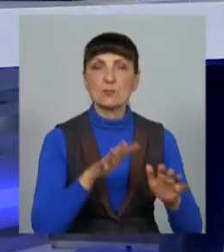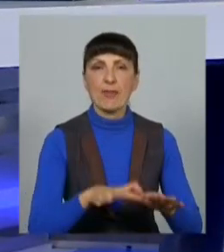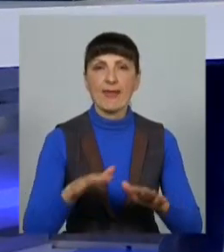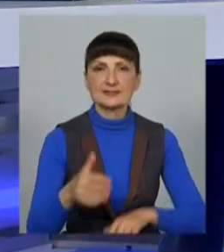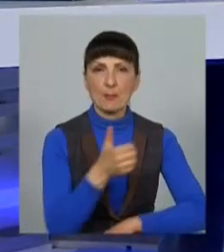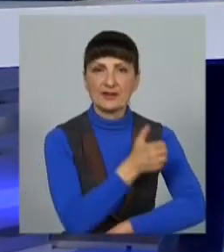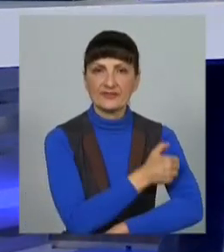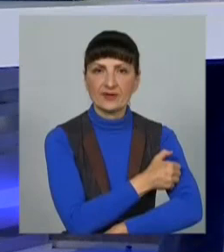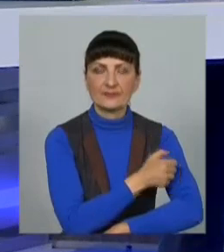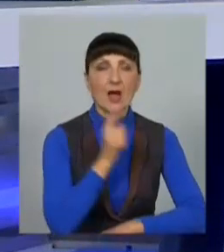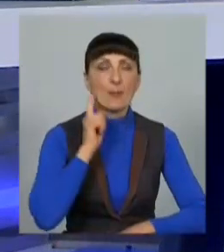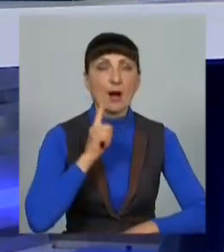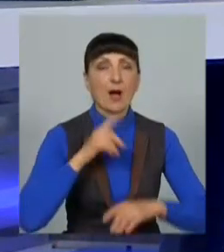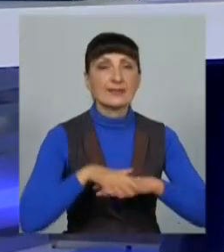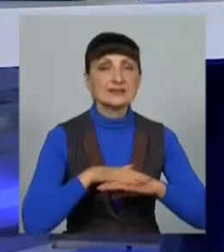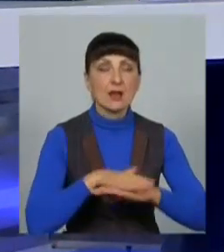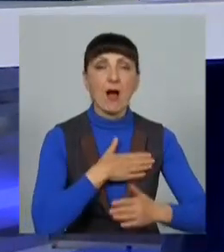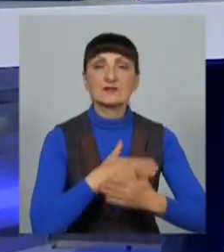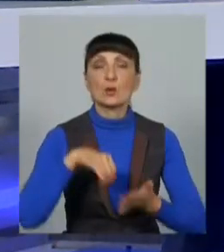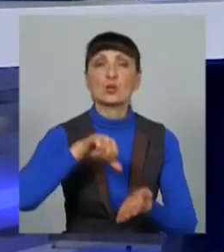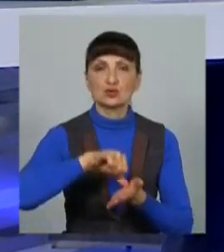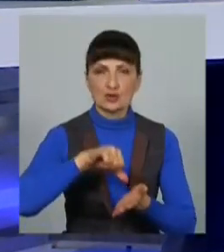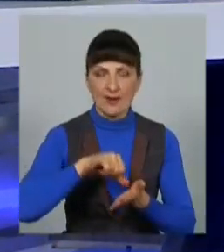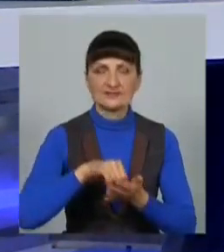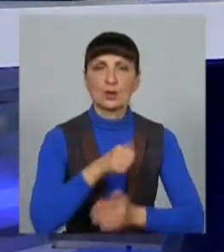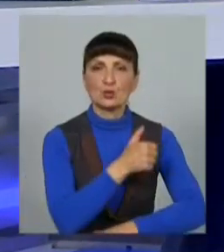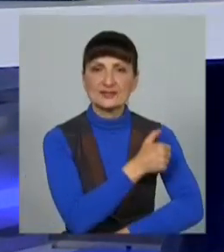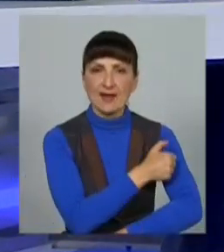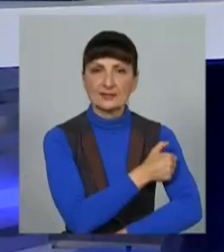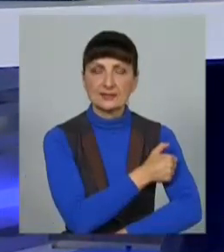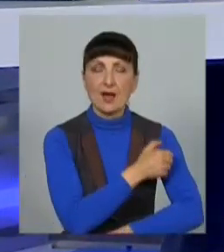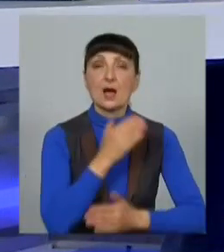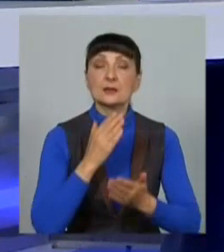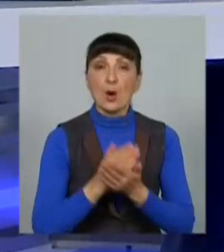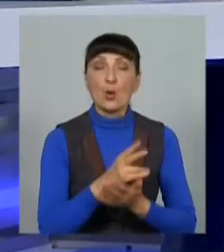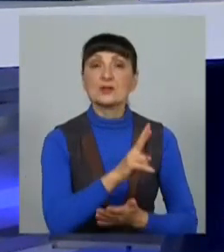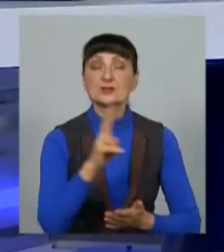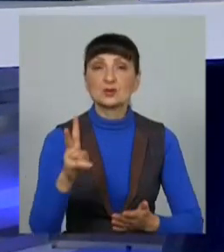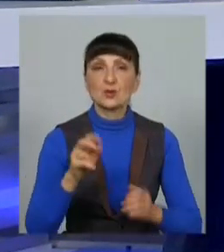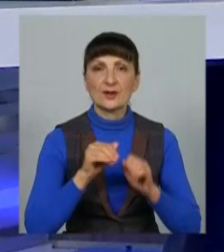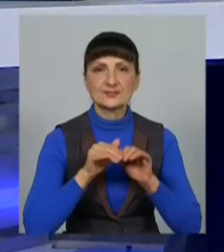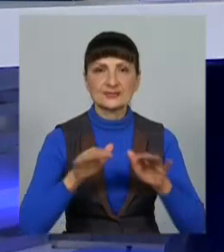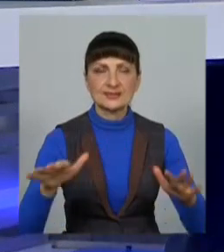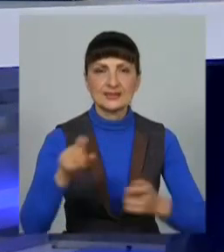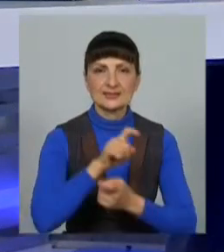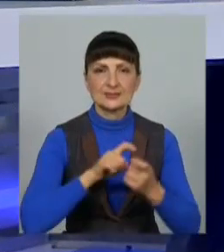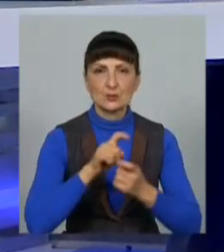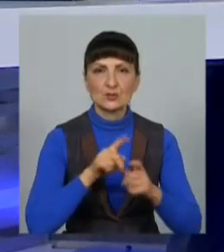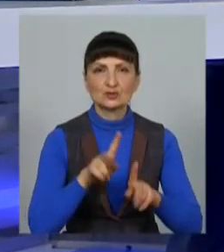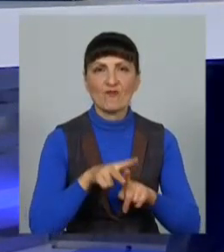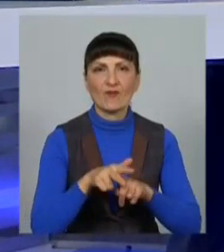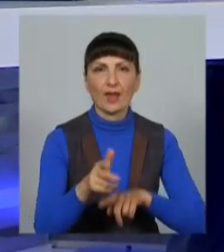прививочных пунктов. А пока население активно участвует во всеобщей иммунизации, находятся те, кто распространяет слухи о вреде